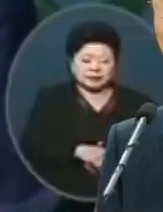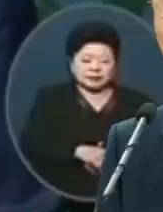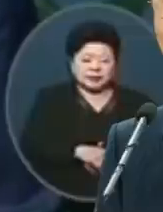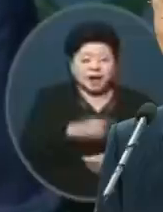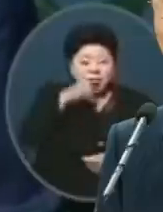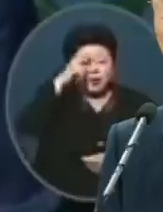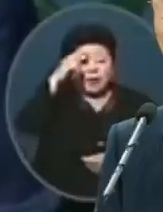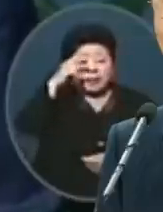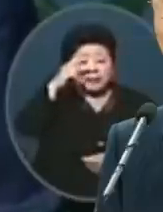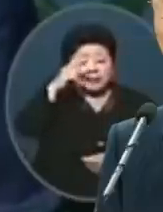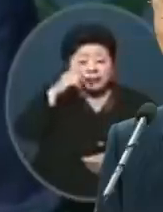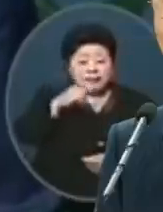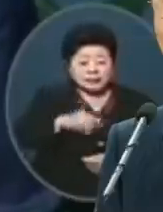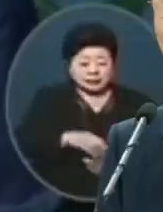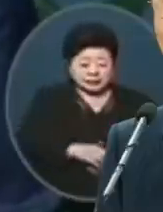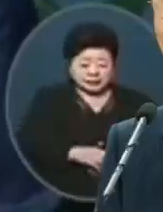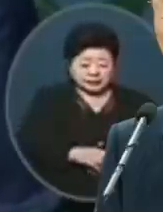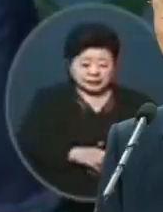교만하게